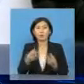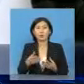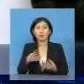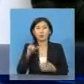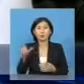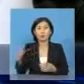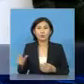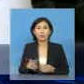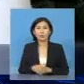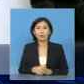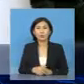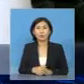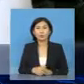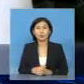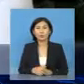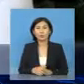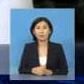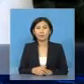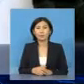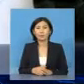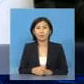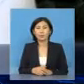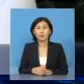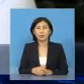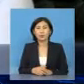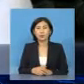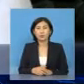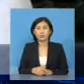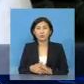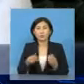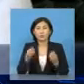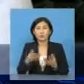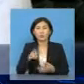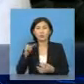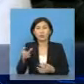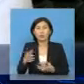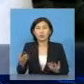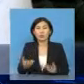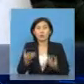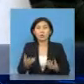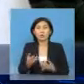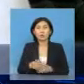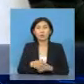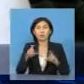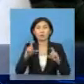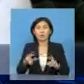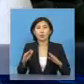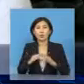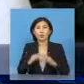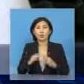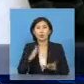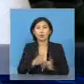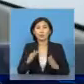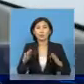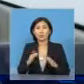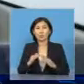говорят лидеры общества, да, даже простые граждане, сохраните, посидите дома,